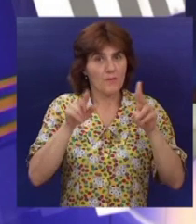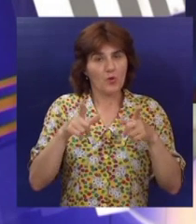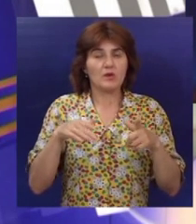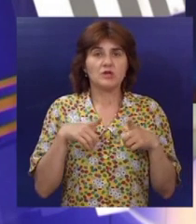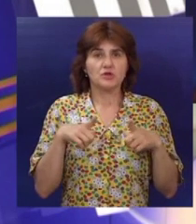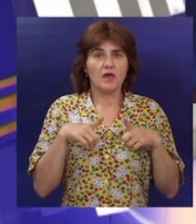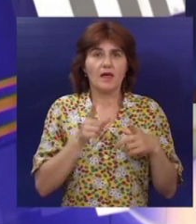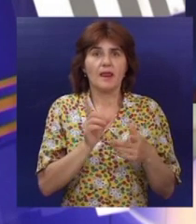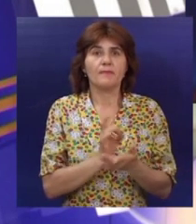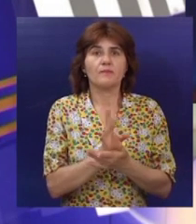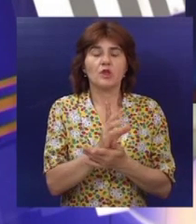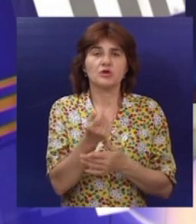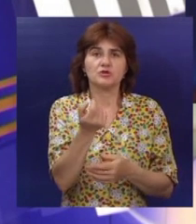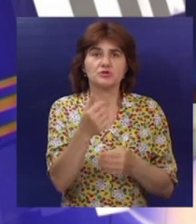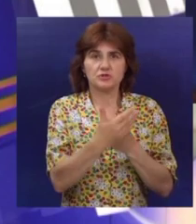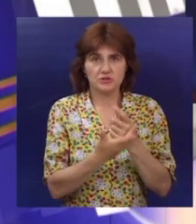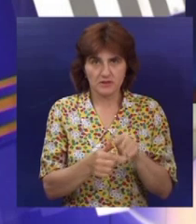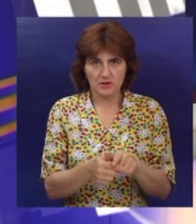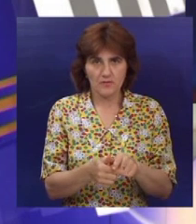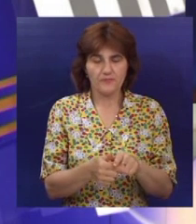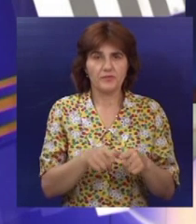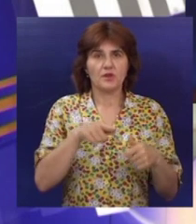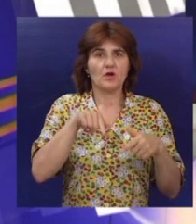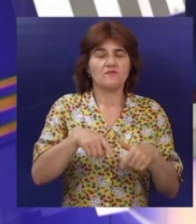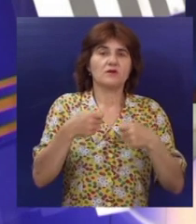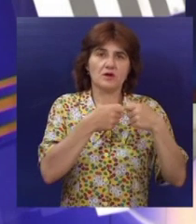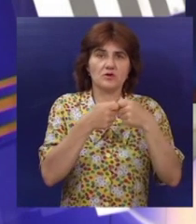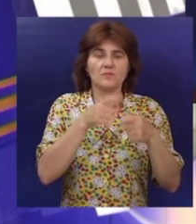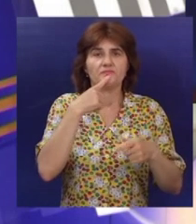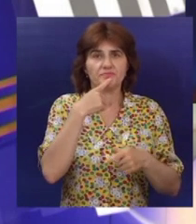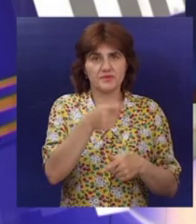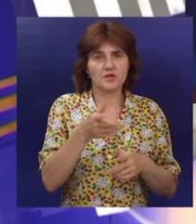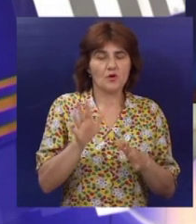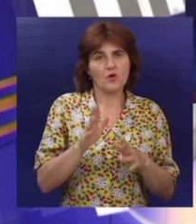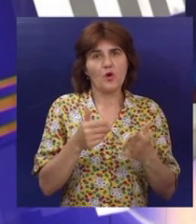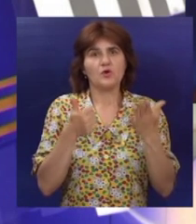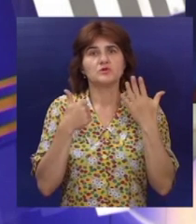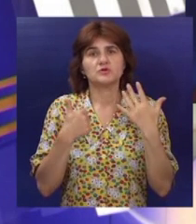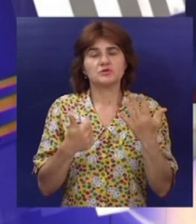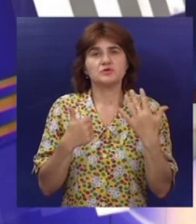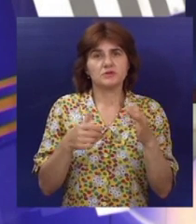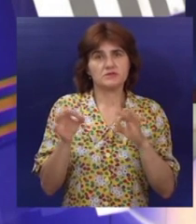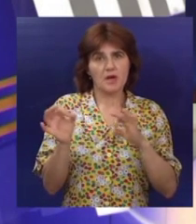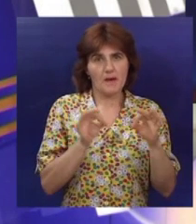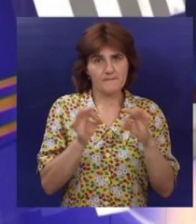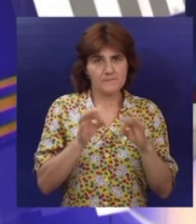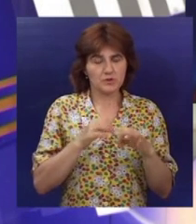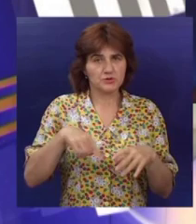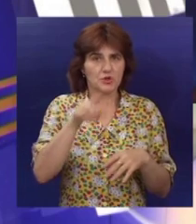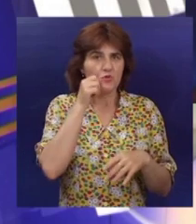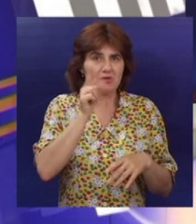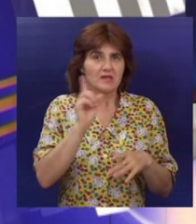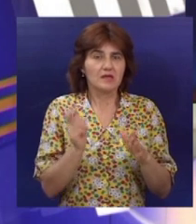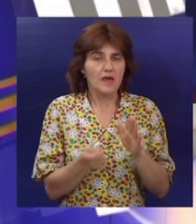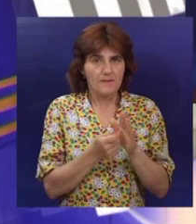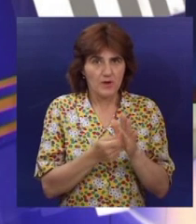mogu, sačekaju sa prodajom žita. U subotičkom Konfido timu oko 60% uskladištenog žita poljoprivrednici nisu